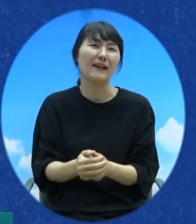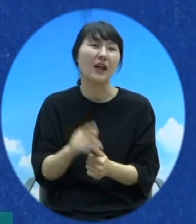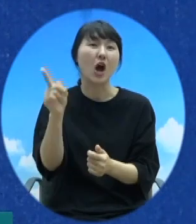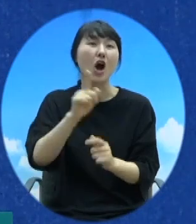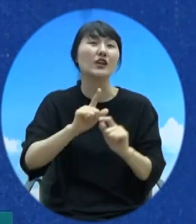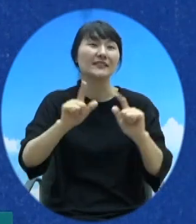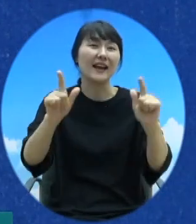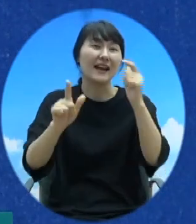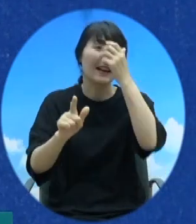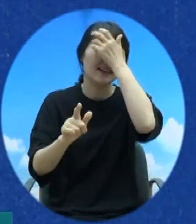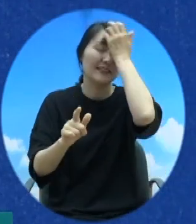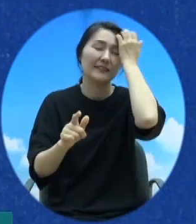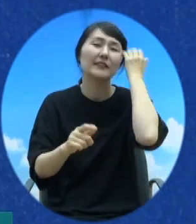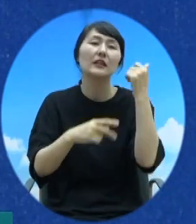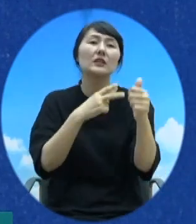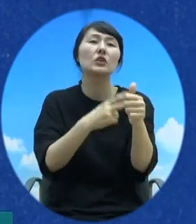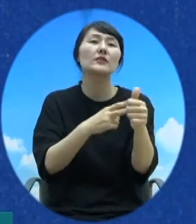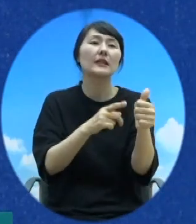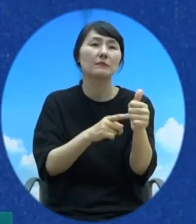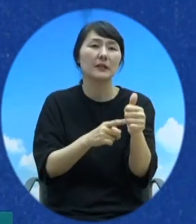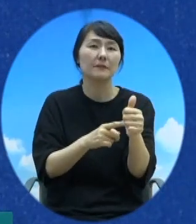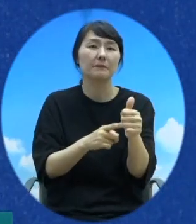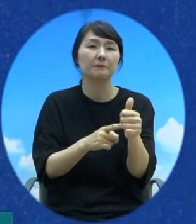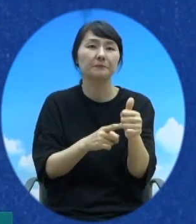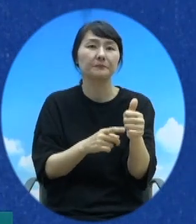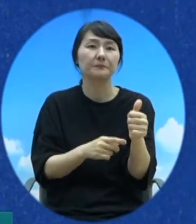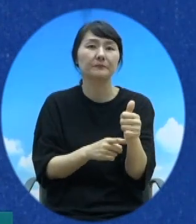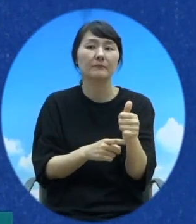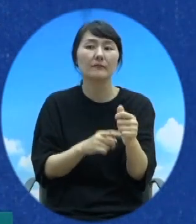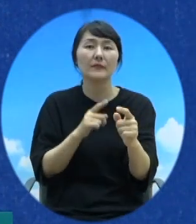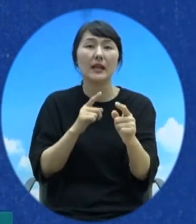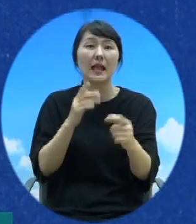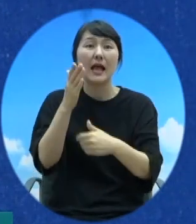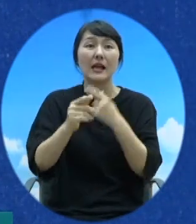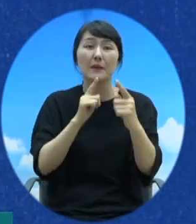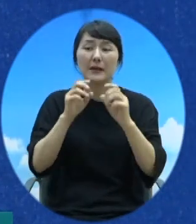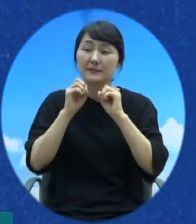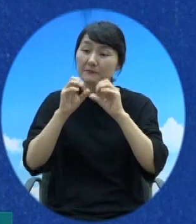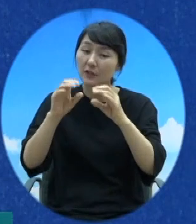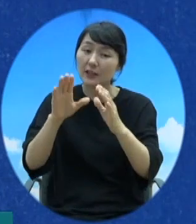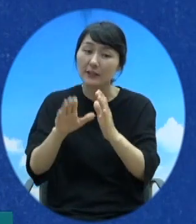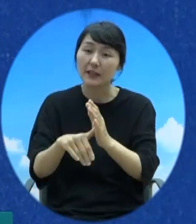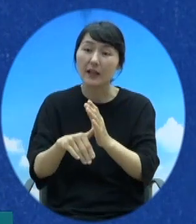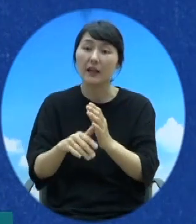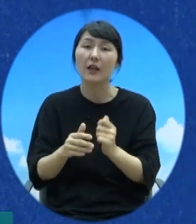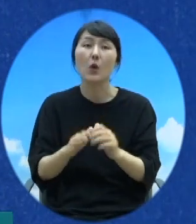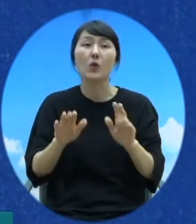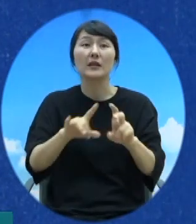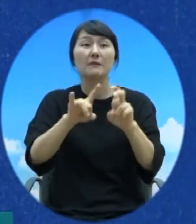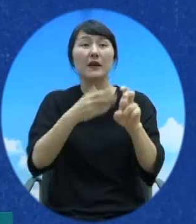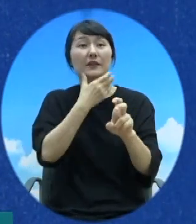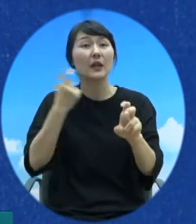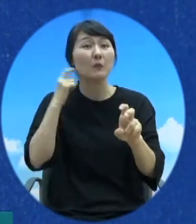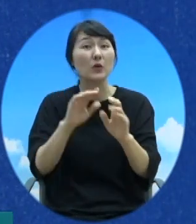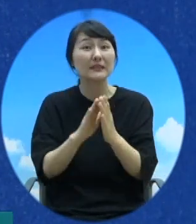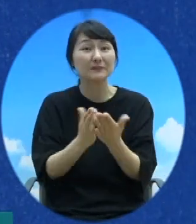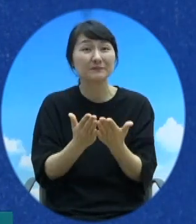하루는 선생님이 말씀을 전하시는데 오늘 마태복음